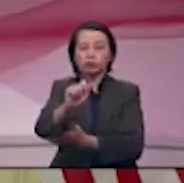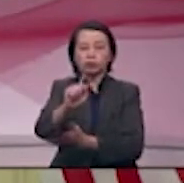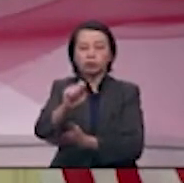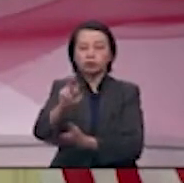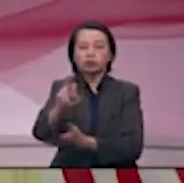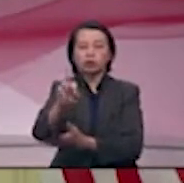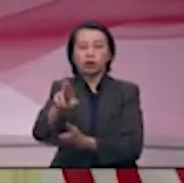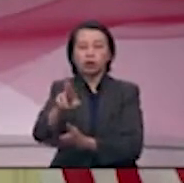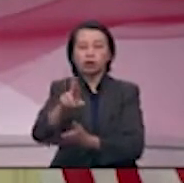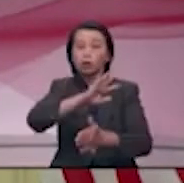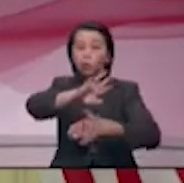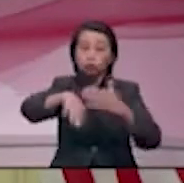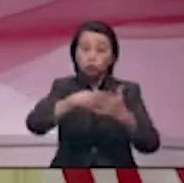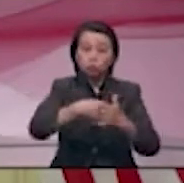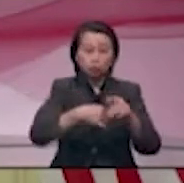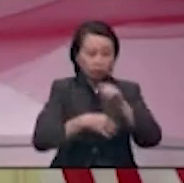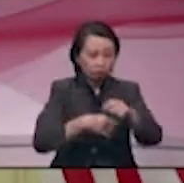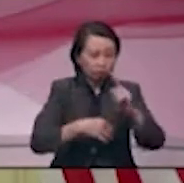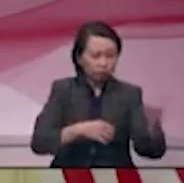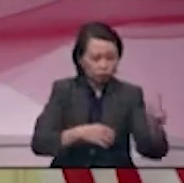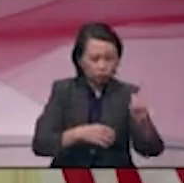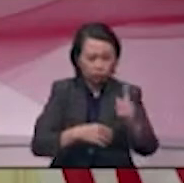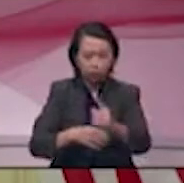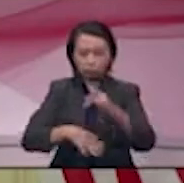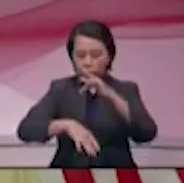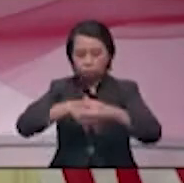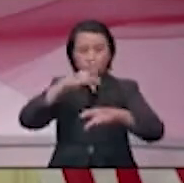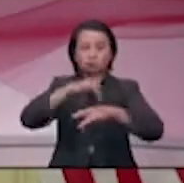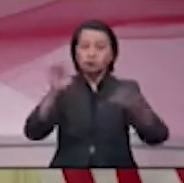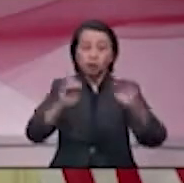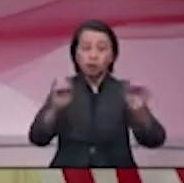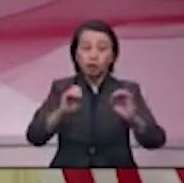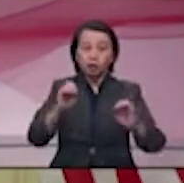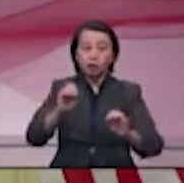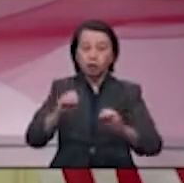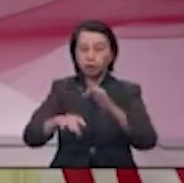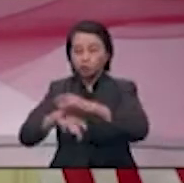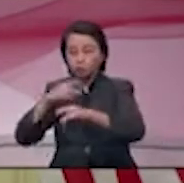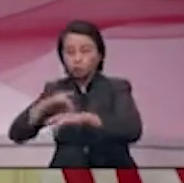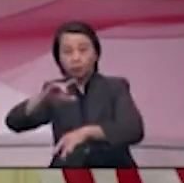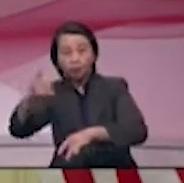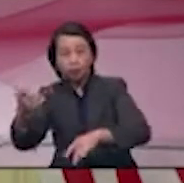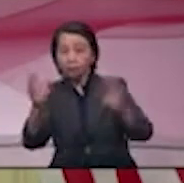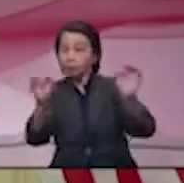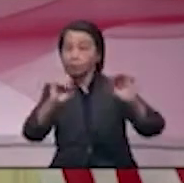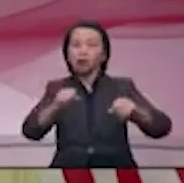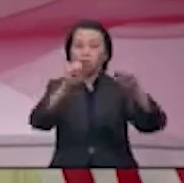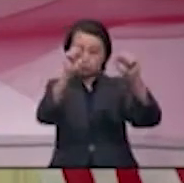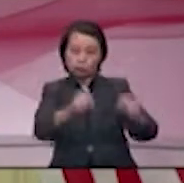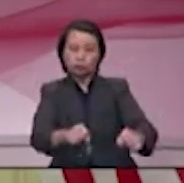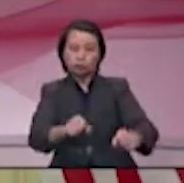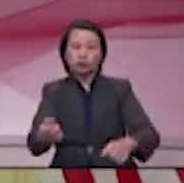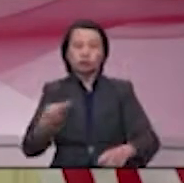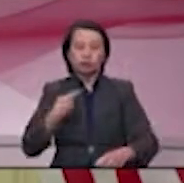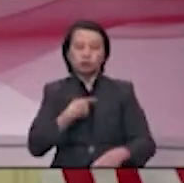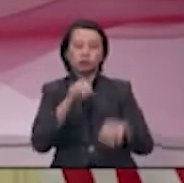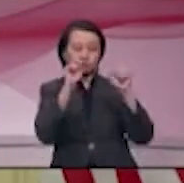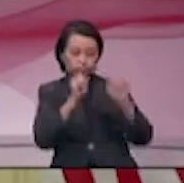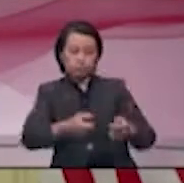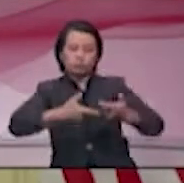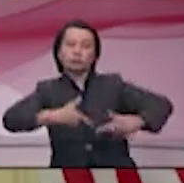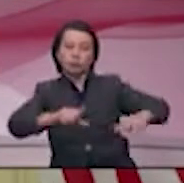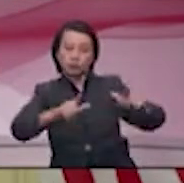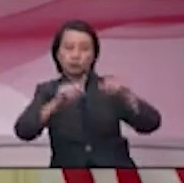sendirian yang tidak ada persentuhan pun dengan alis Ukan yang lain Jadi kita membenarkan